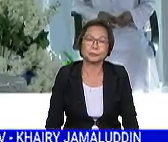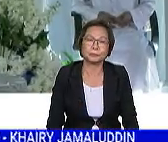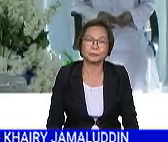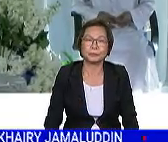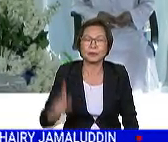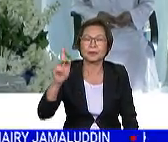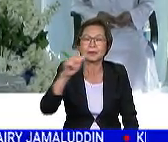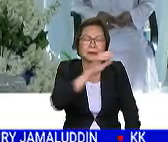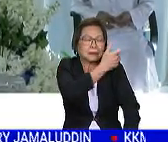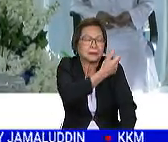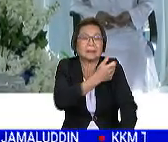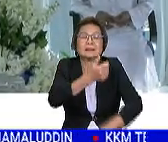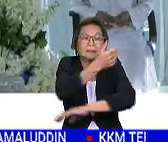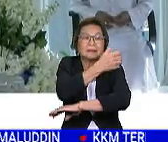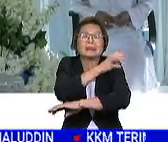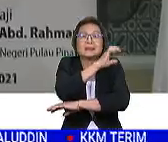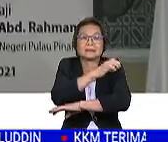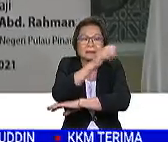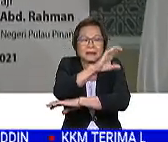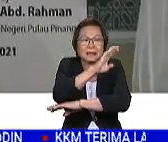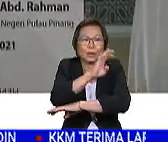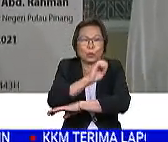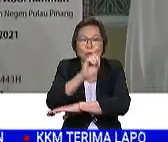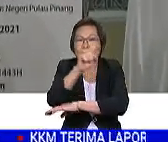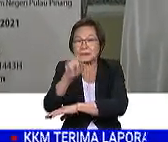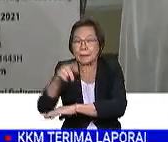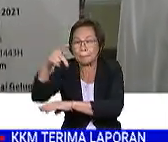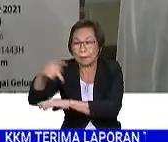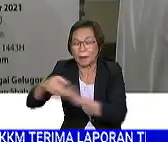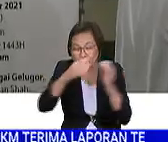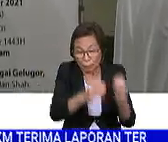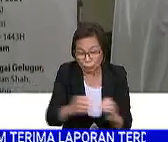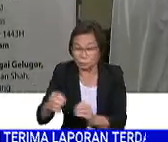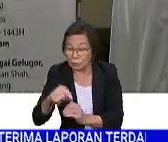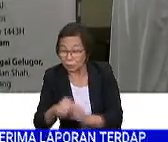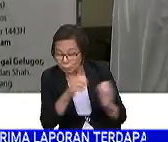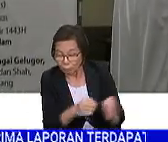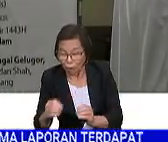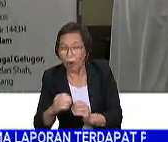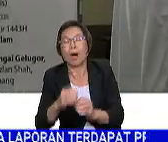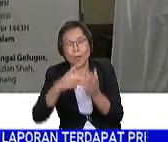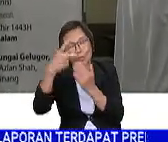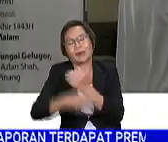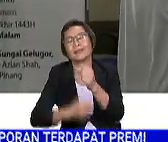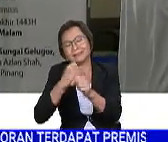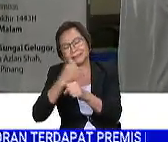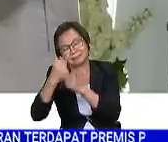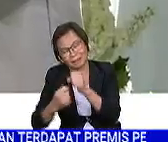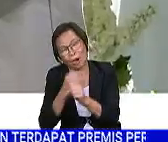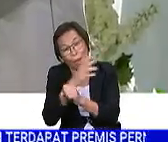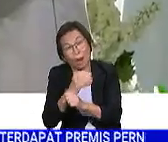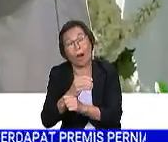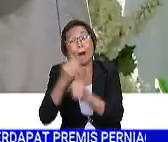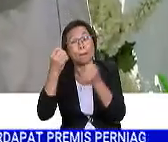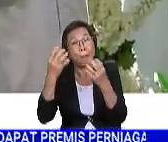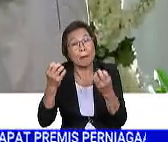Ketua Pegawai Eksekutif ZPP Amran Hazali berkata, penganjuran ini bukan sekadar program tahunan ZPP, namun ia banyak